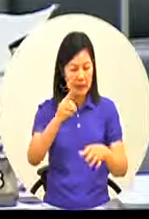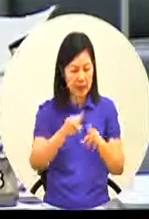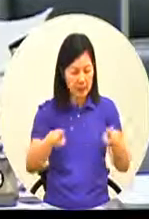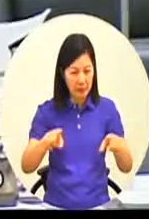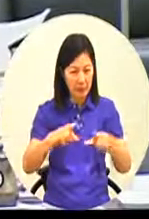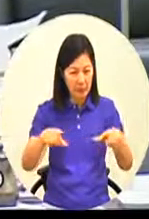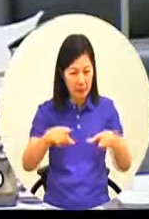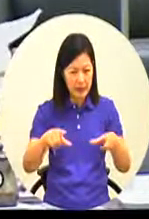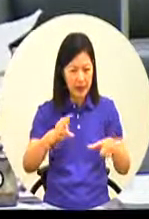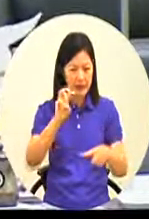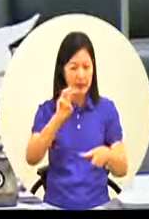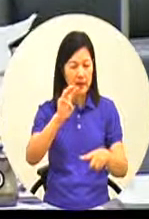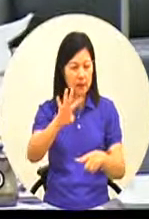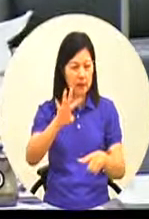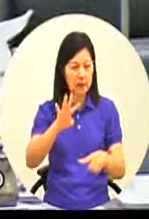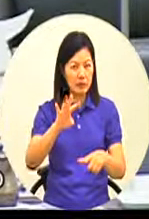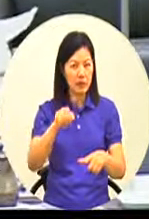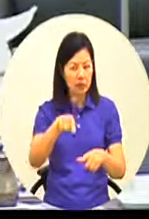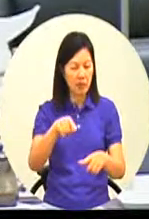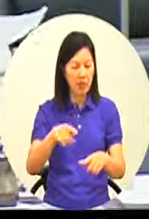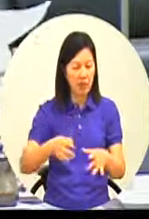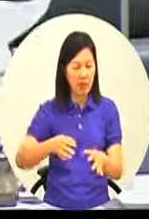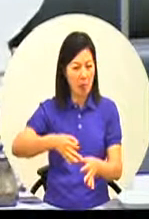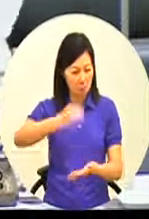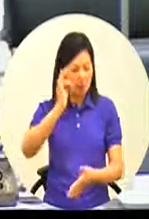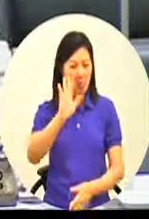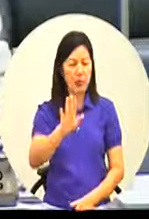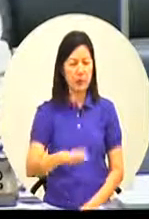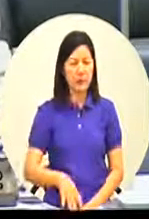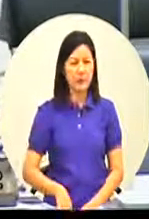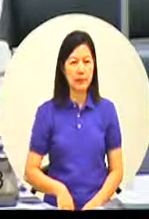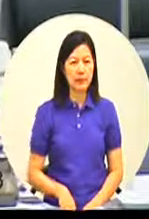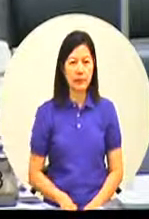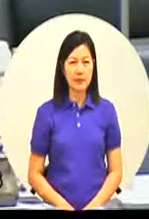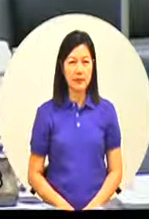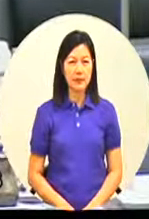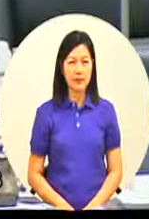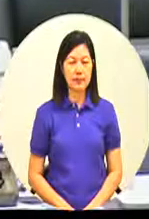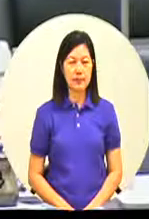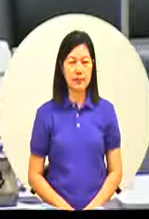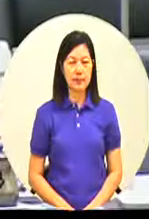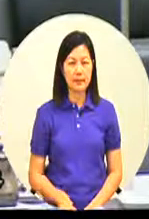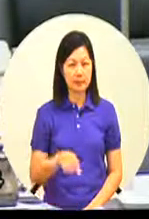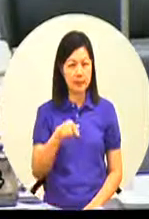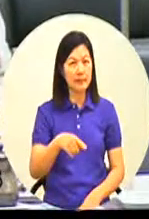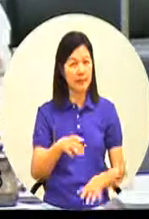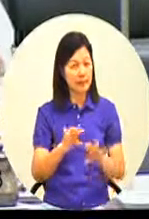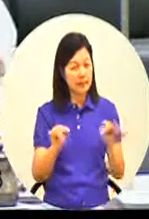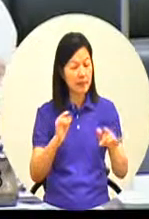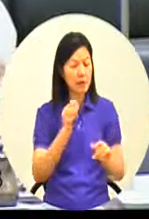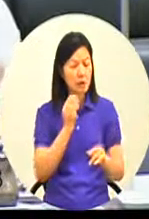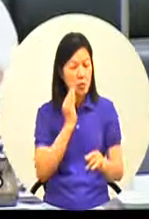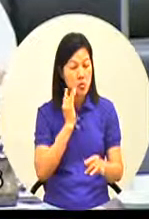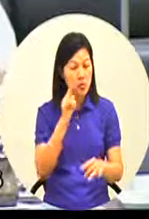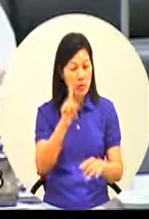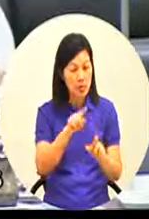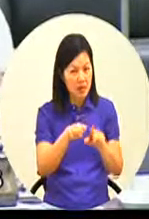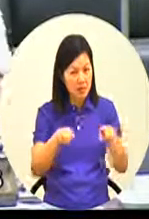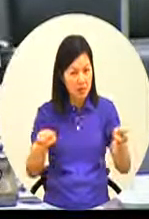的一个程度。那我换做大家了哈，这个地方如果1坪只卖